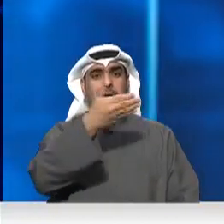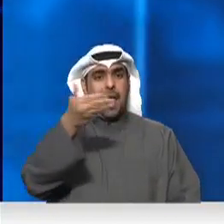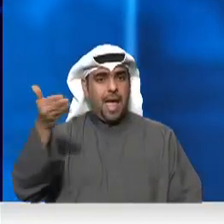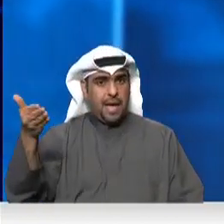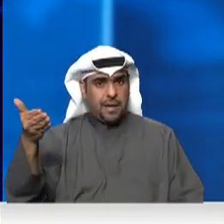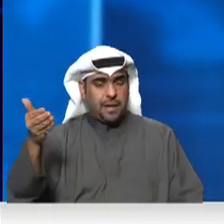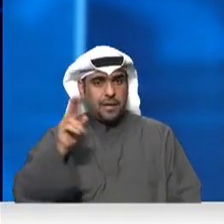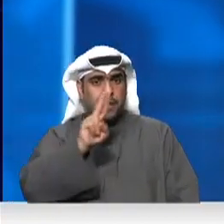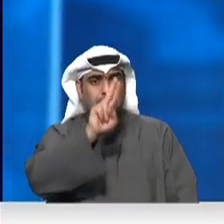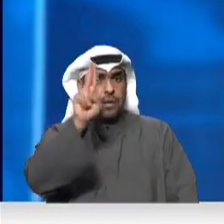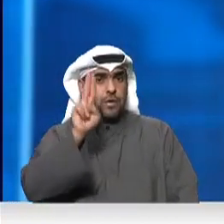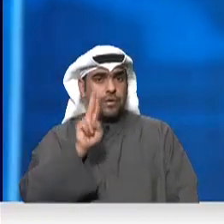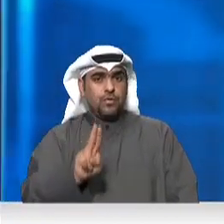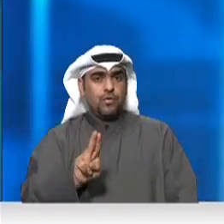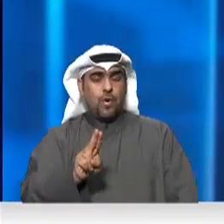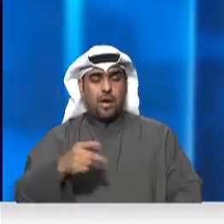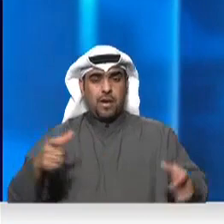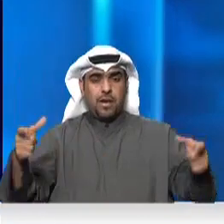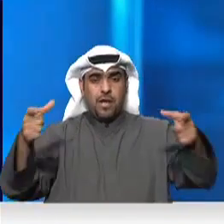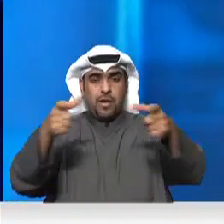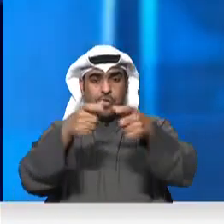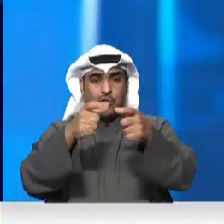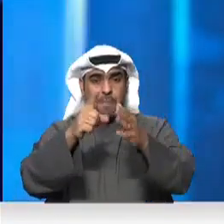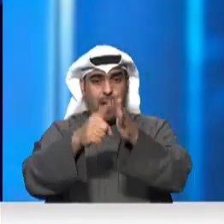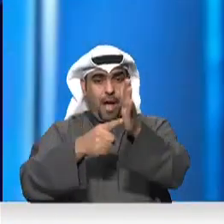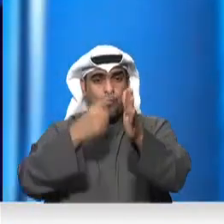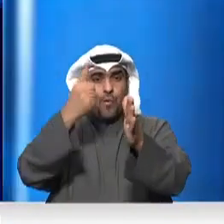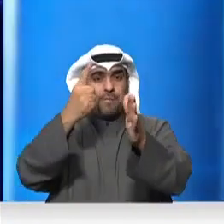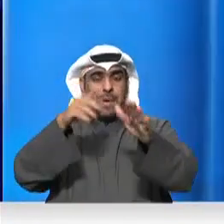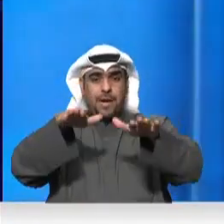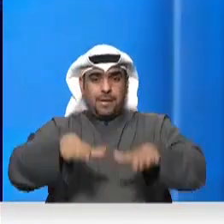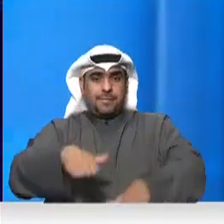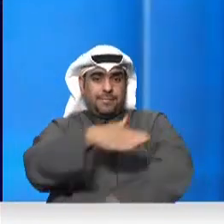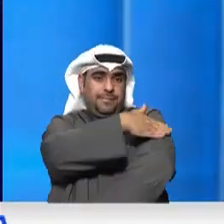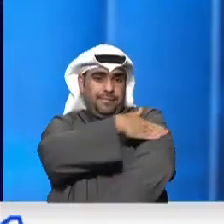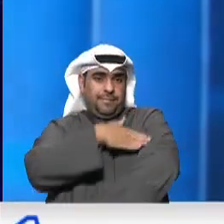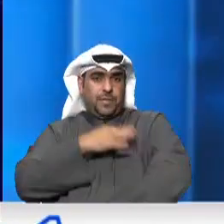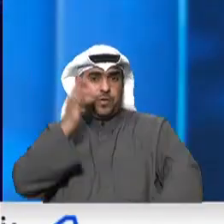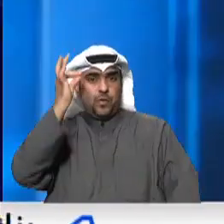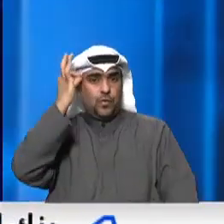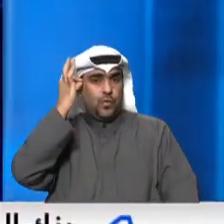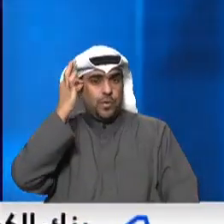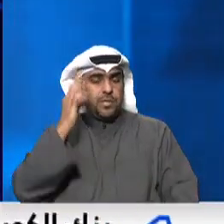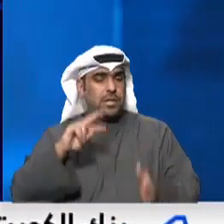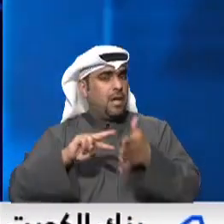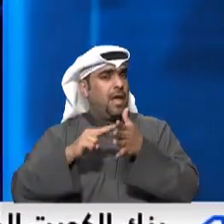تبدو معطيات انعقاد أول جلسة للبرلمان الجديد؟